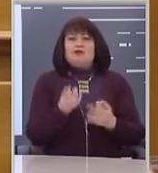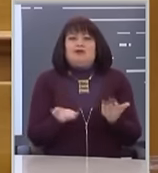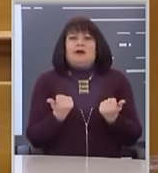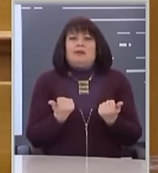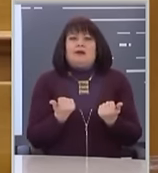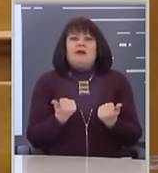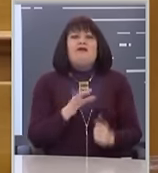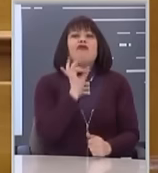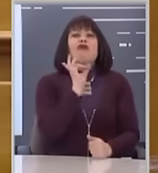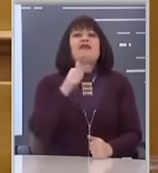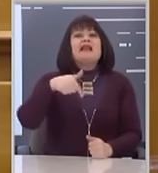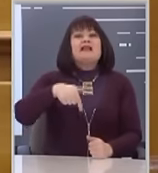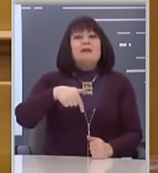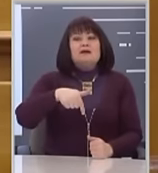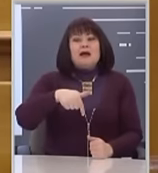Κυρία Γεννηματά, μάλιστα,